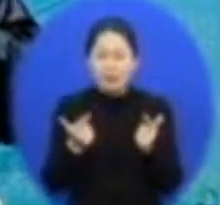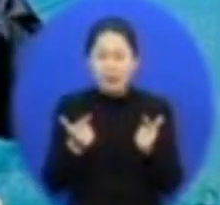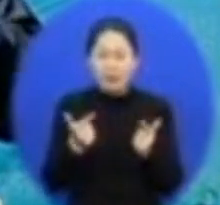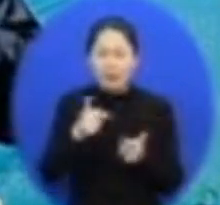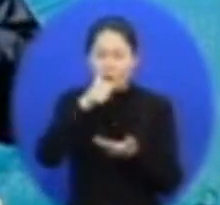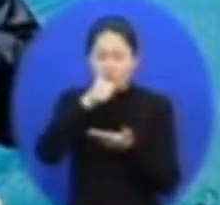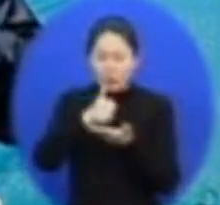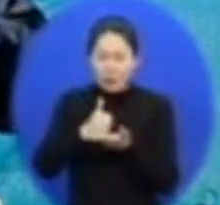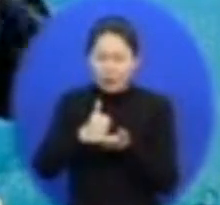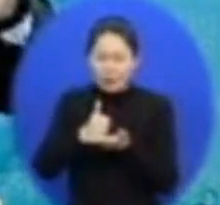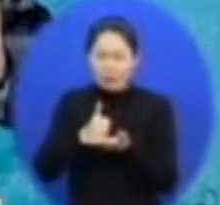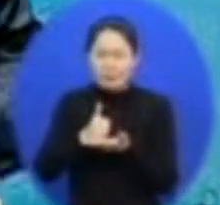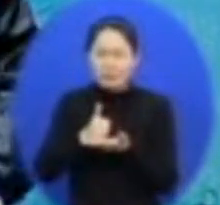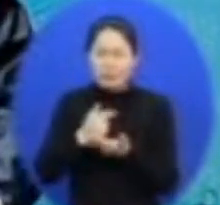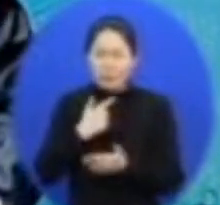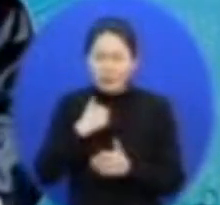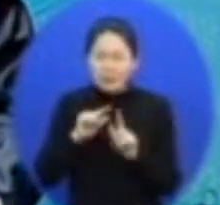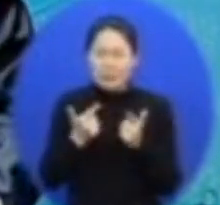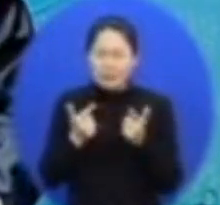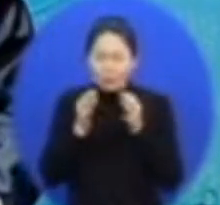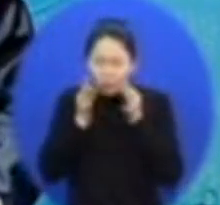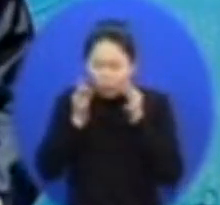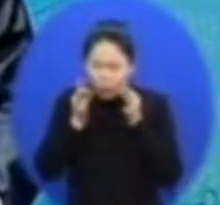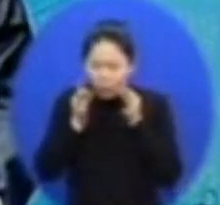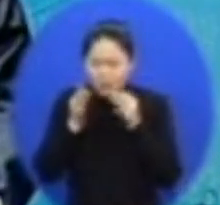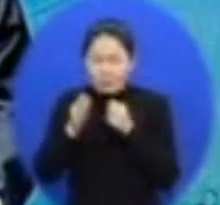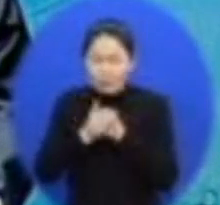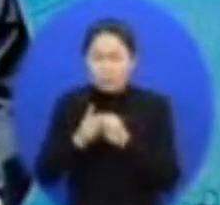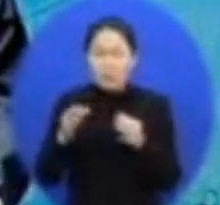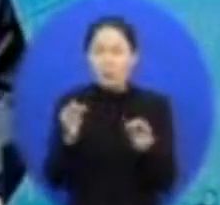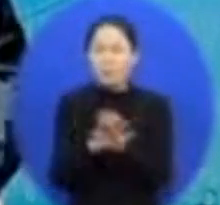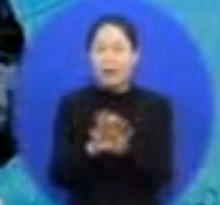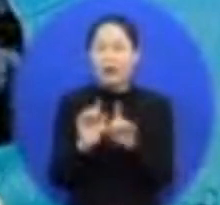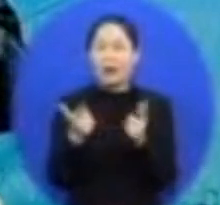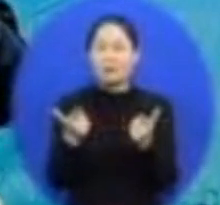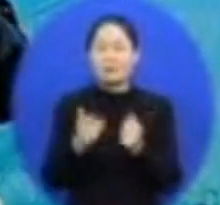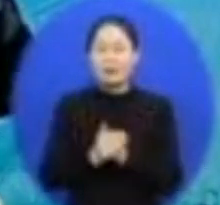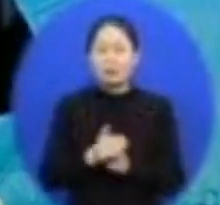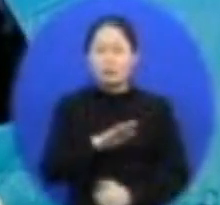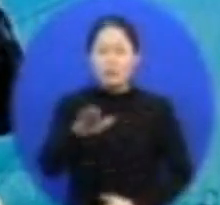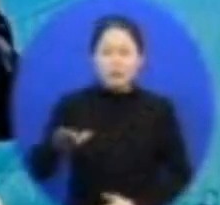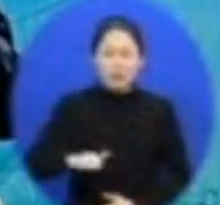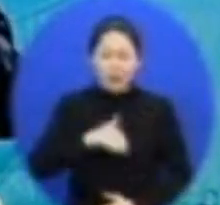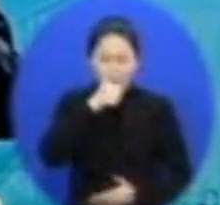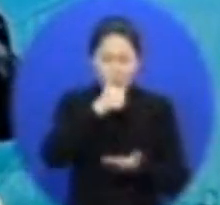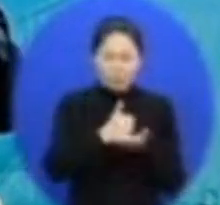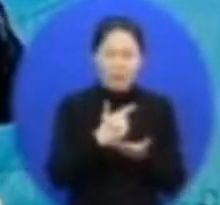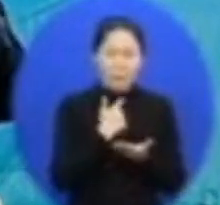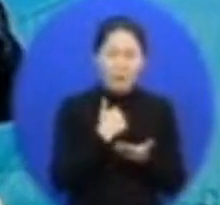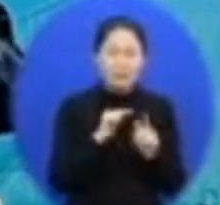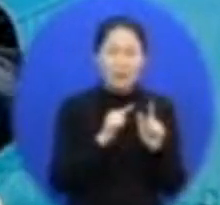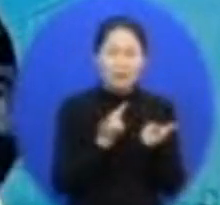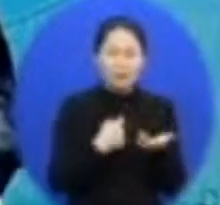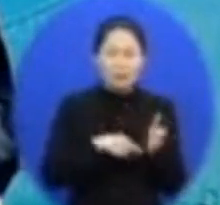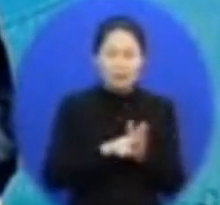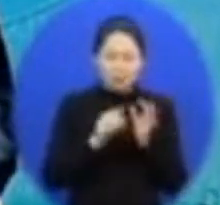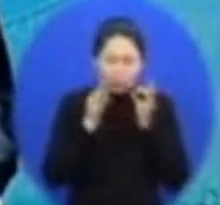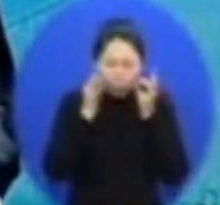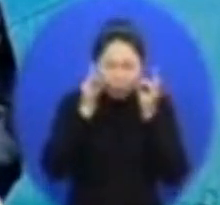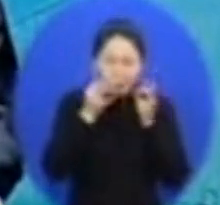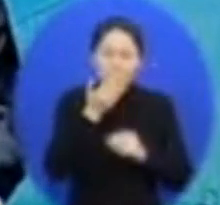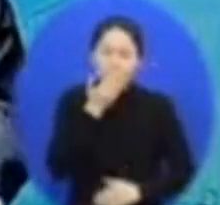지으려고 노력해서 안줘 지는 게 아니에요 만약에 우리가 죄 짓지 않으려고 노력해서 죄를 안 지을 수